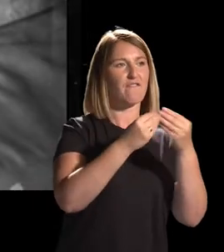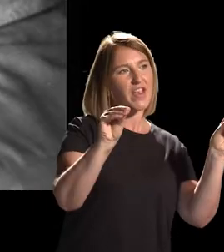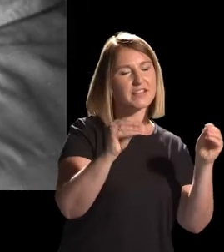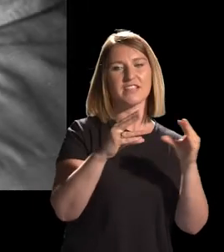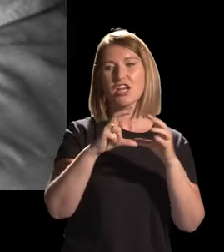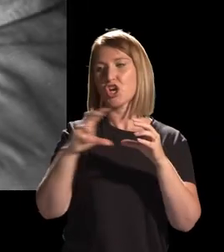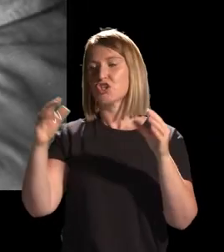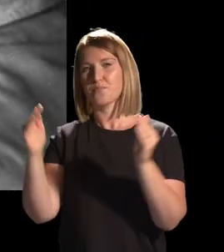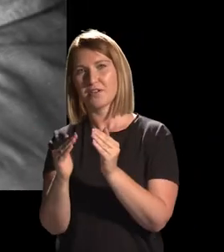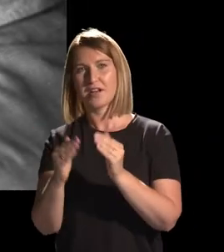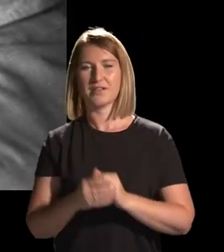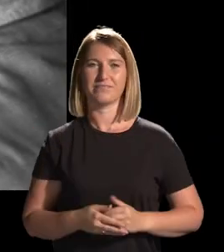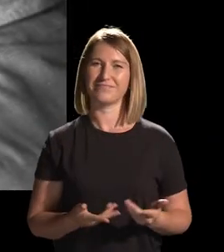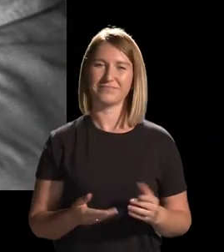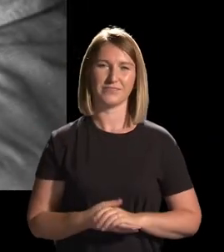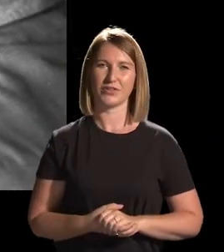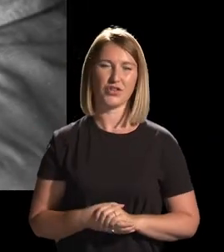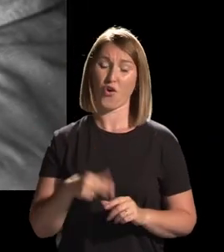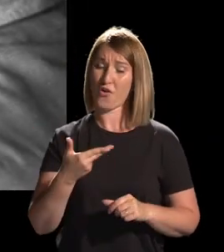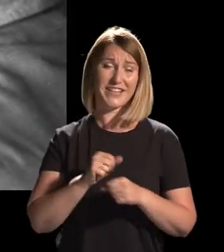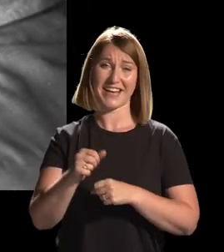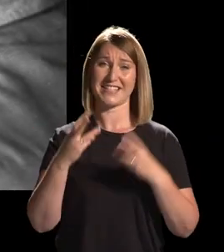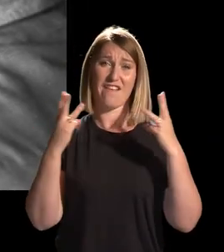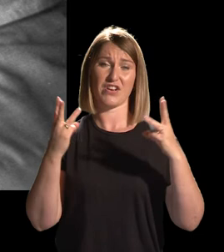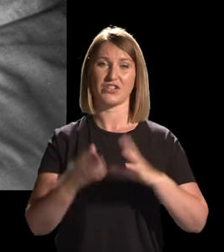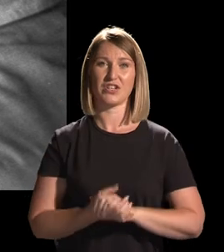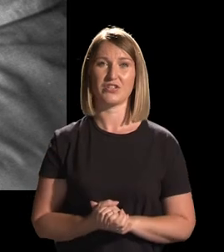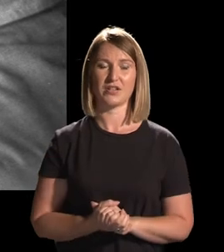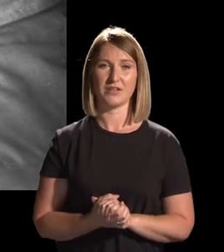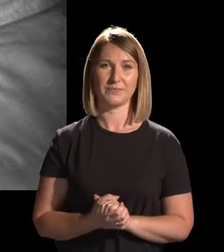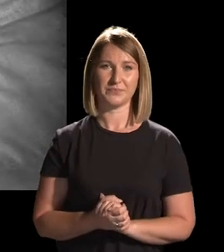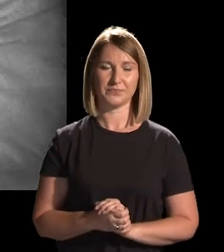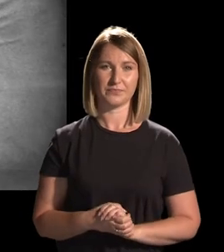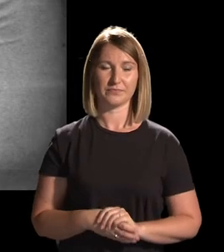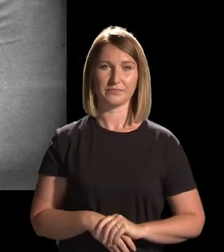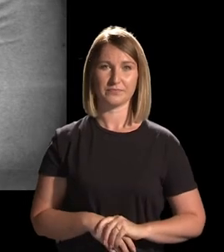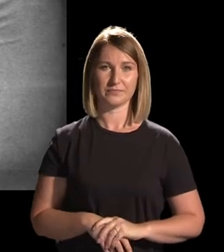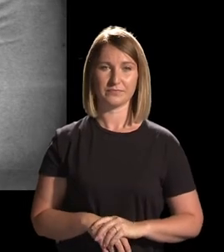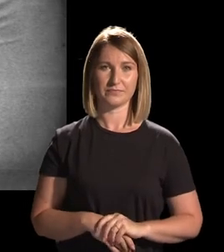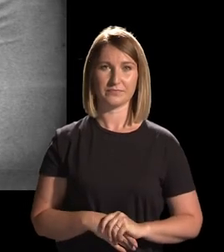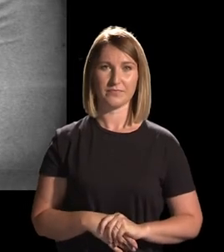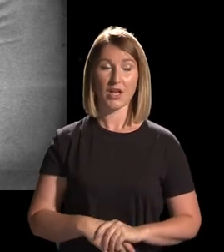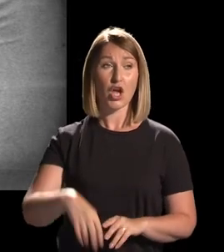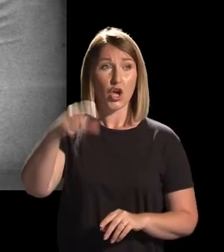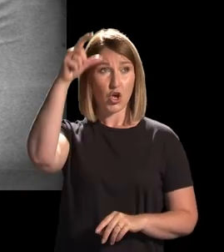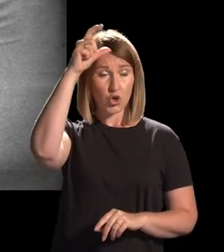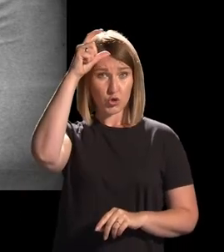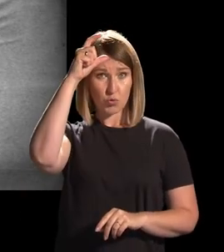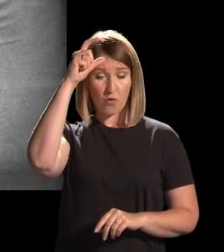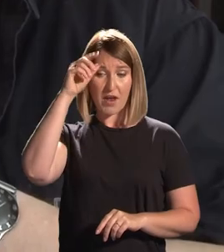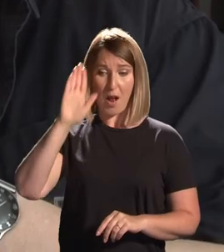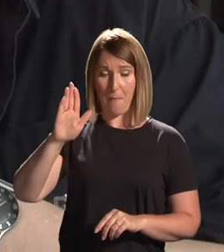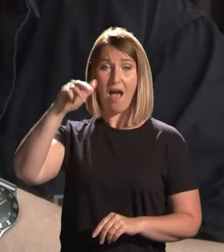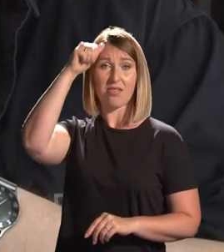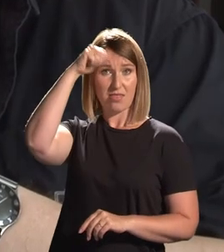mieć biurze, ale to nie jest najważniejsze w tej chwili. Człowiek staje się z nazwiskiem